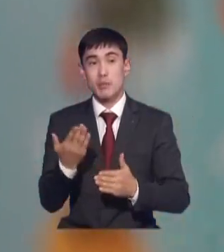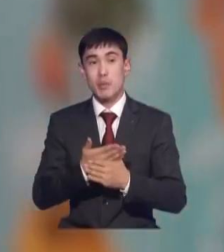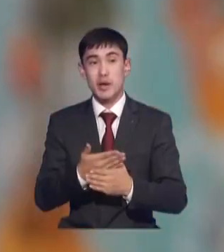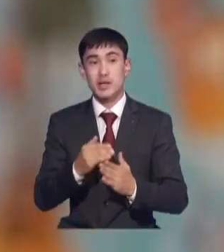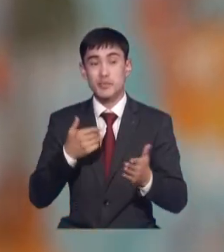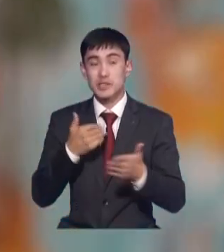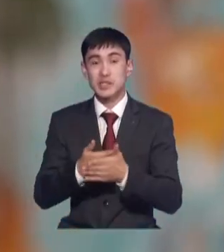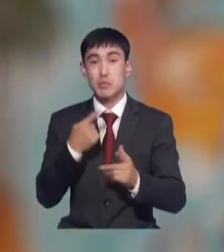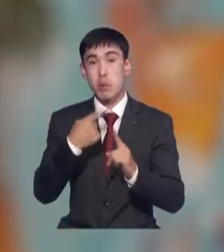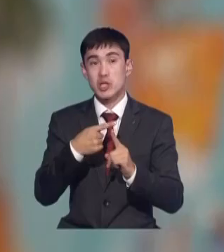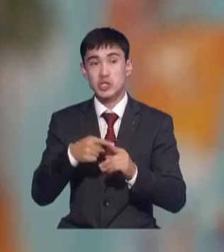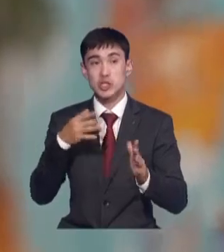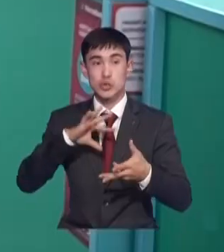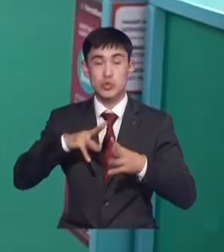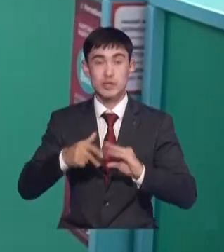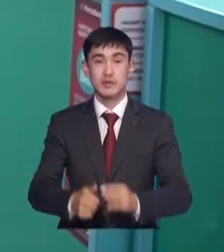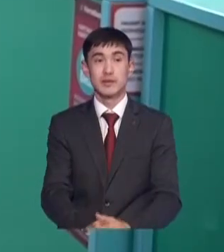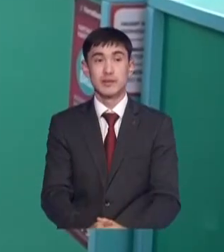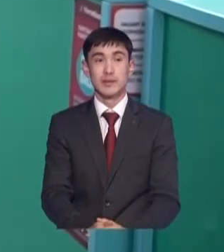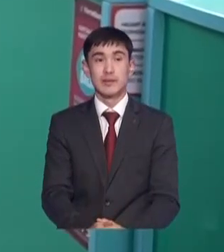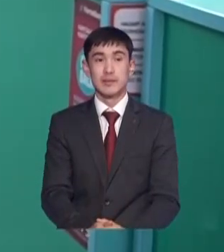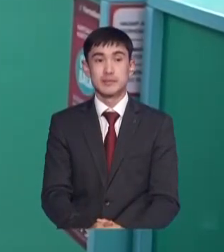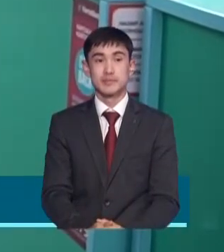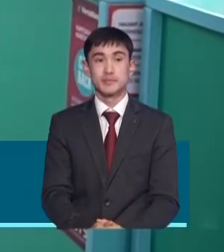им достигать положительных результатов.